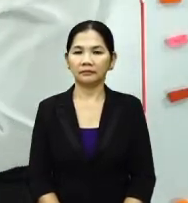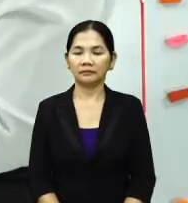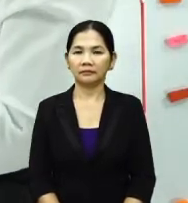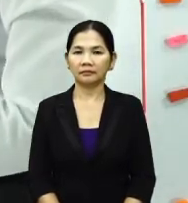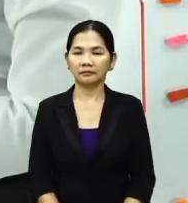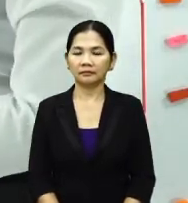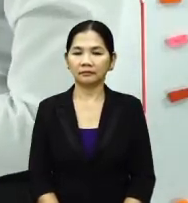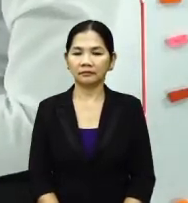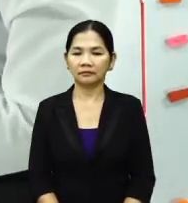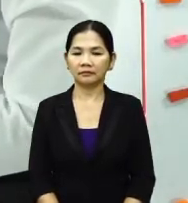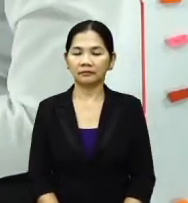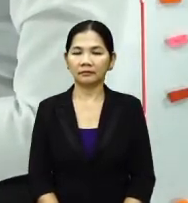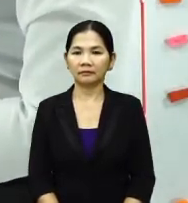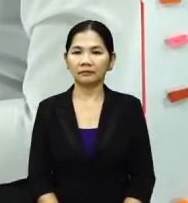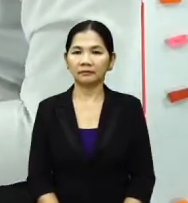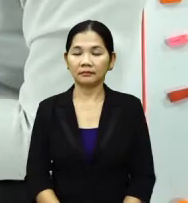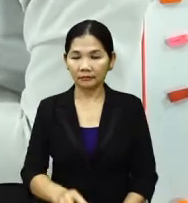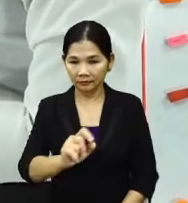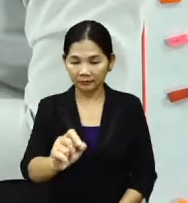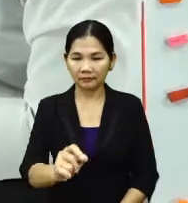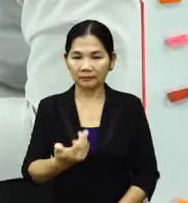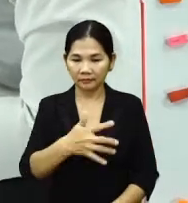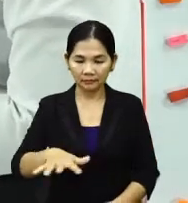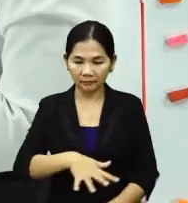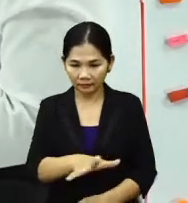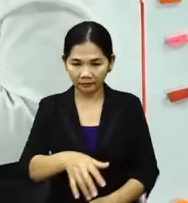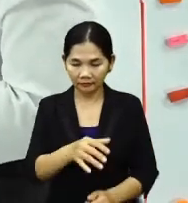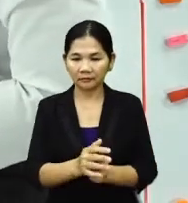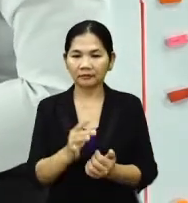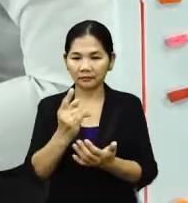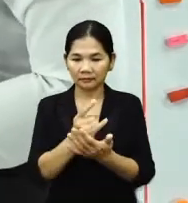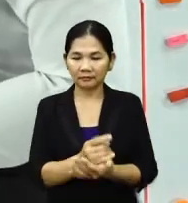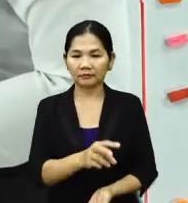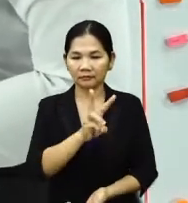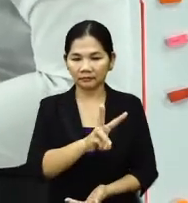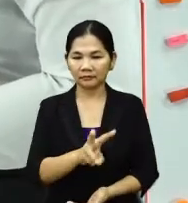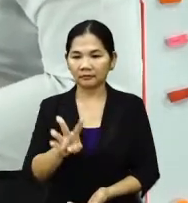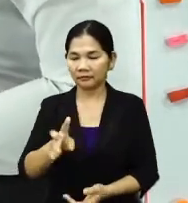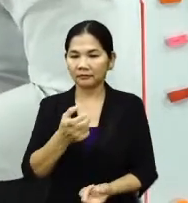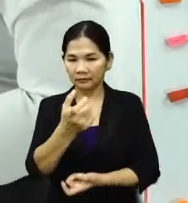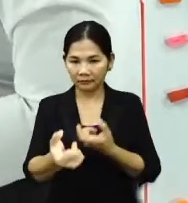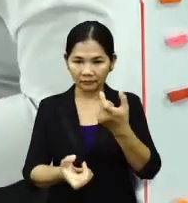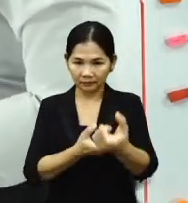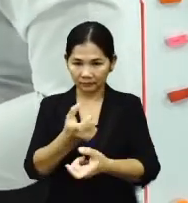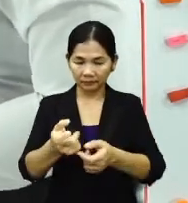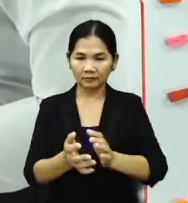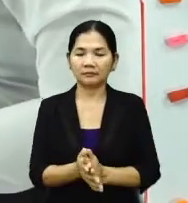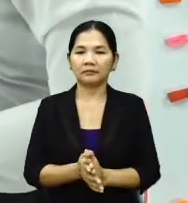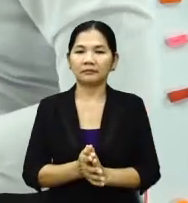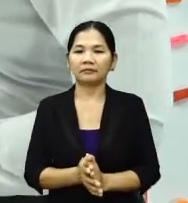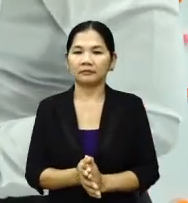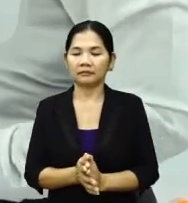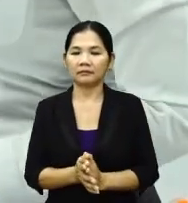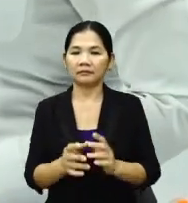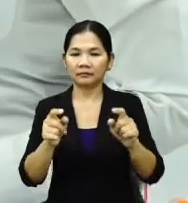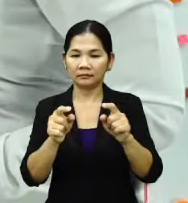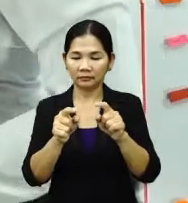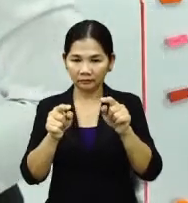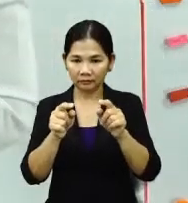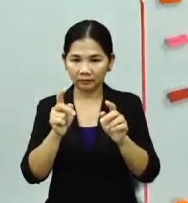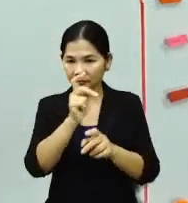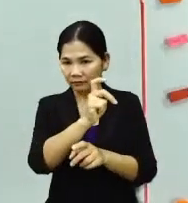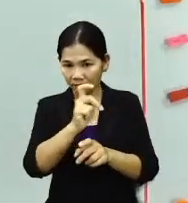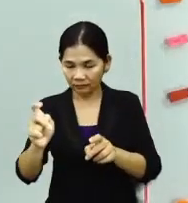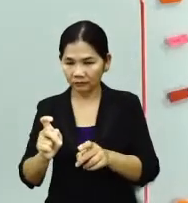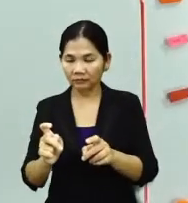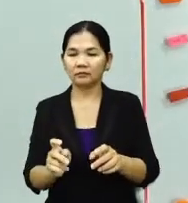xe mà con con là xe mất phía xa khám ai mê riêng thì xàm sụp buôn ca lụt đô chá con cúp vào ọp chung với đôi nhà khu chắc hai